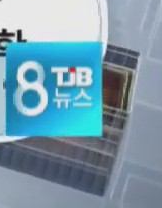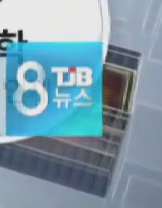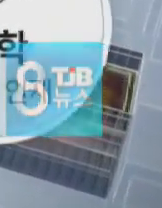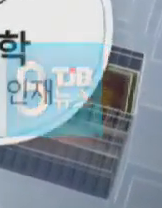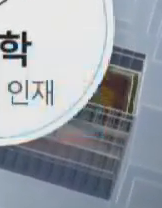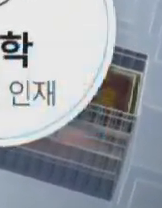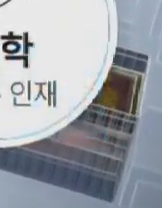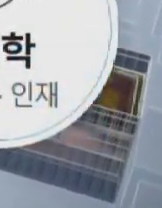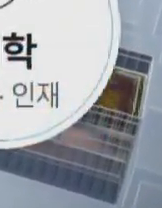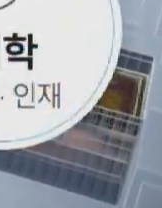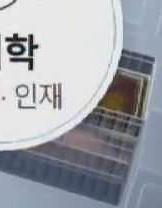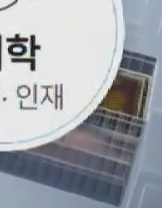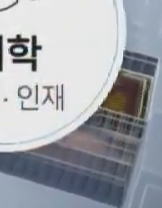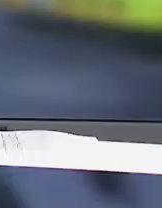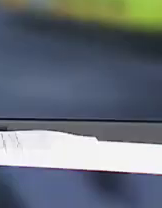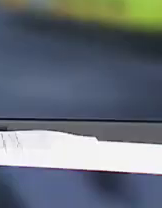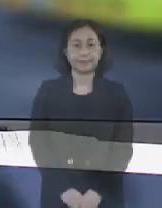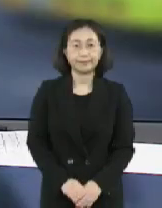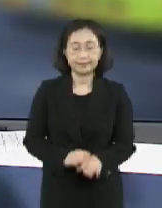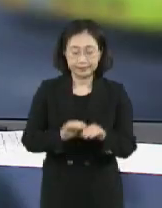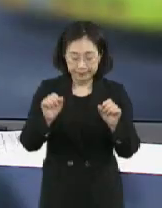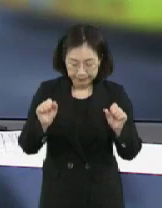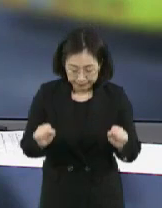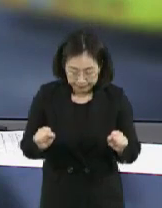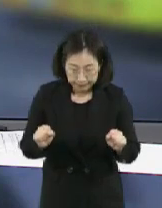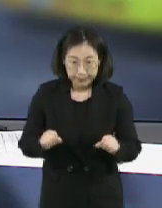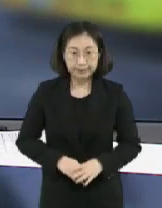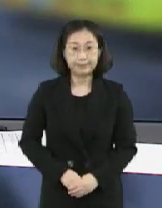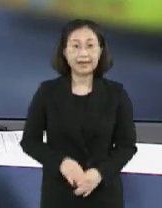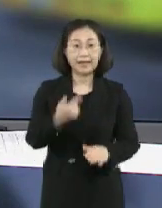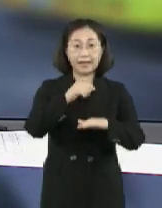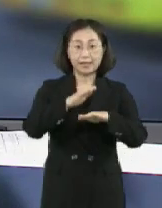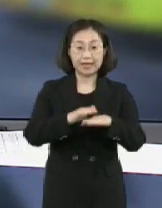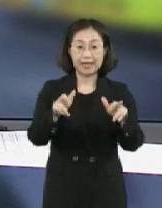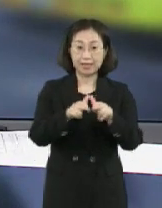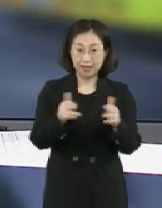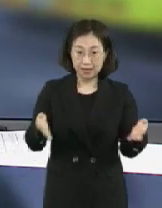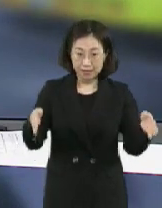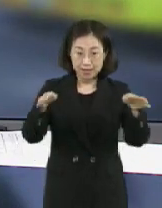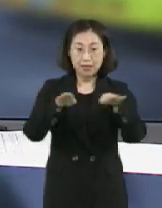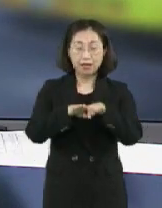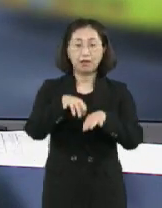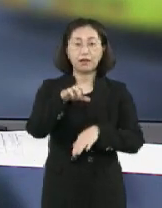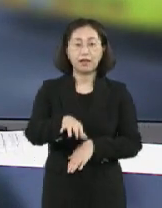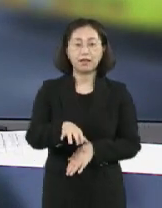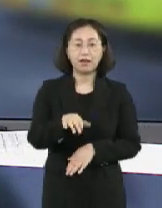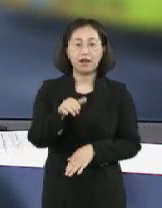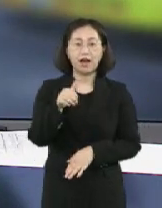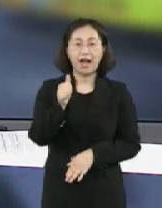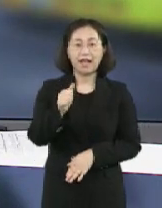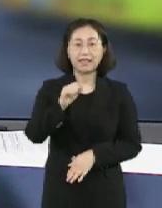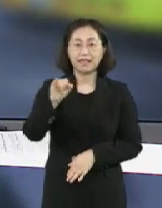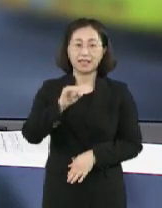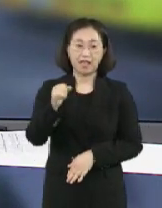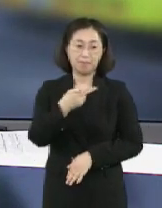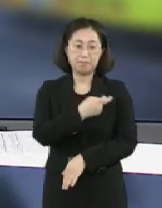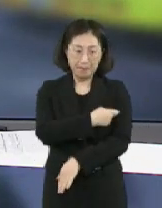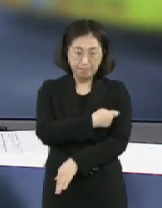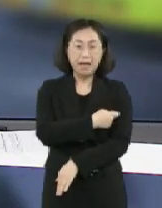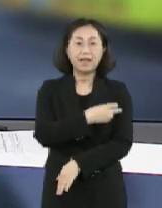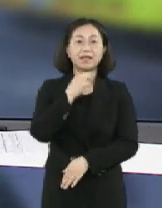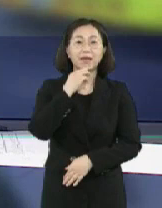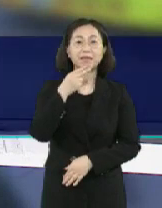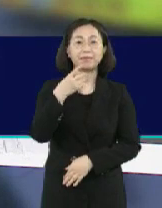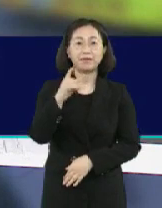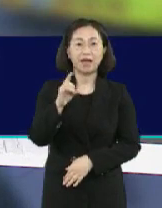한국판 실리콘밸리로 변모하고 있습니다. 여러분 안녕하십니까? 대전의 한 장애인 시설에서 아스트라제네카 백신을 맞은